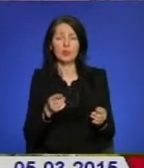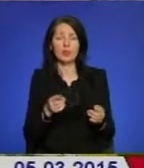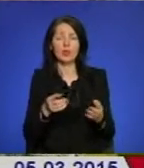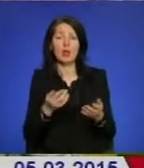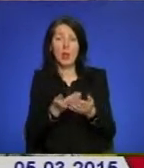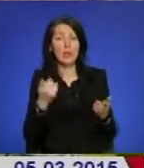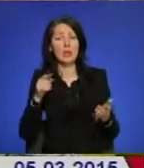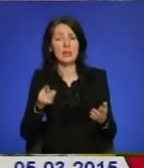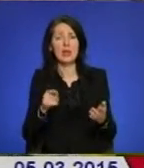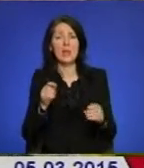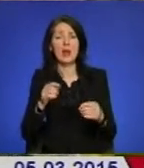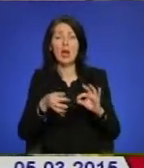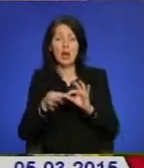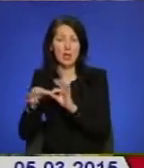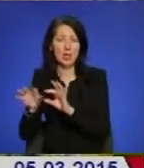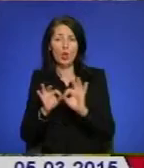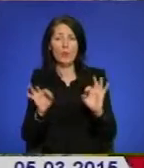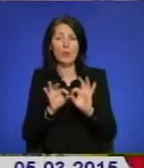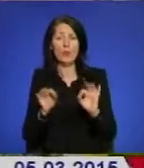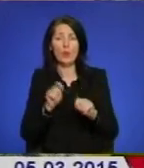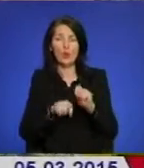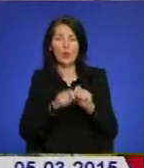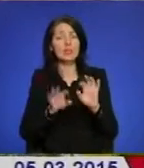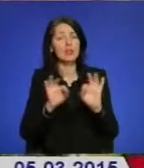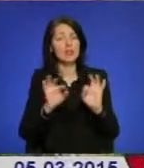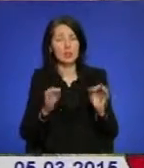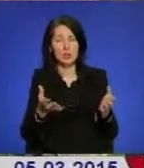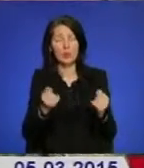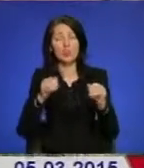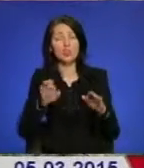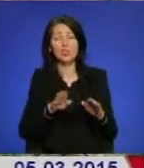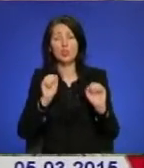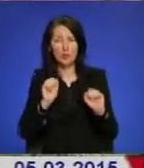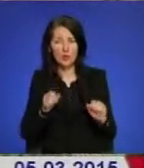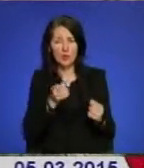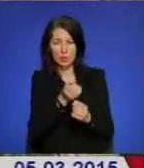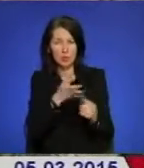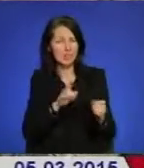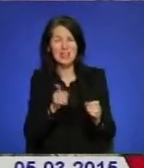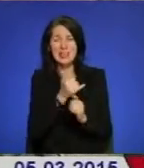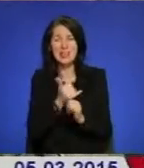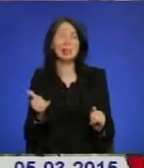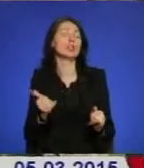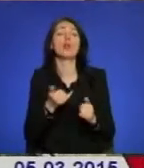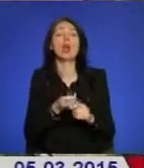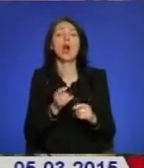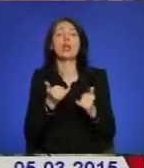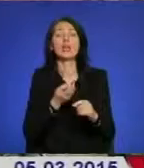цим ретельно перевіряється інформація і приймається рішення, чи можливо туди стріляти, чи неможливо. Для цього є певний спектр